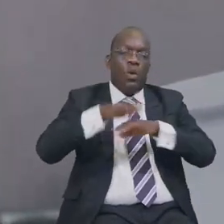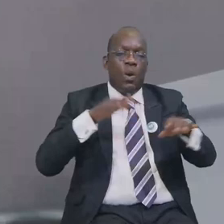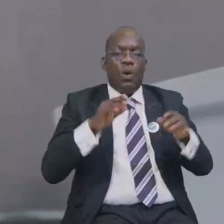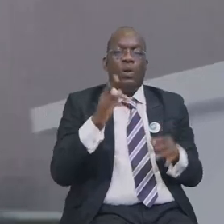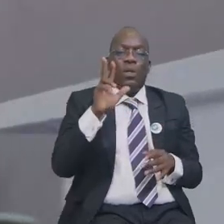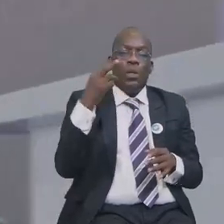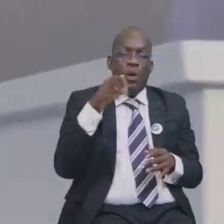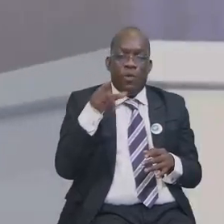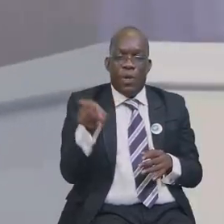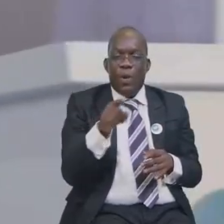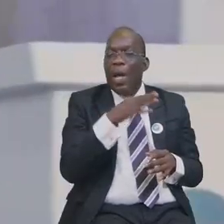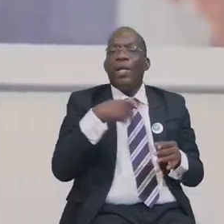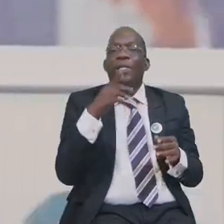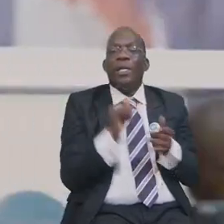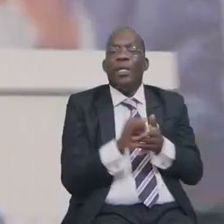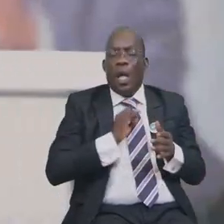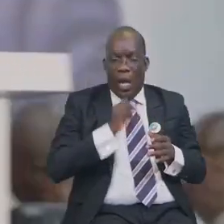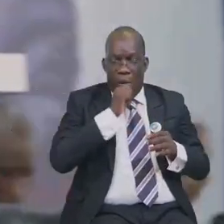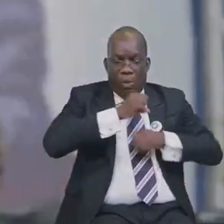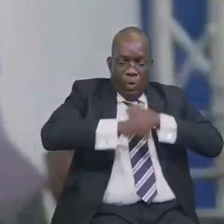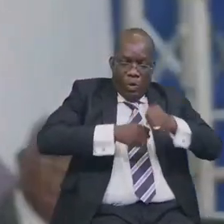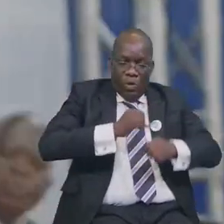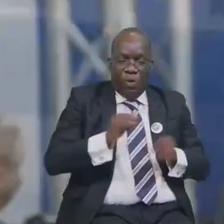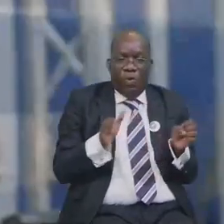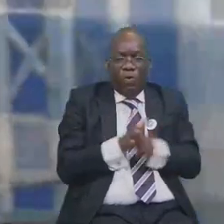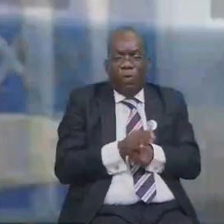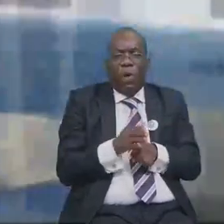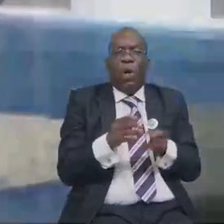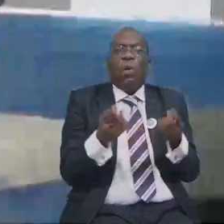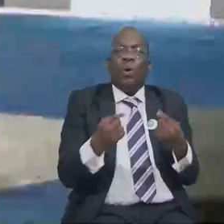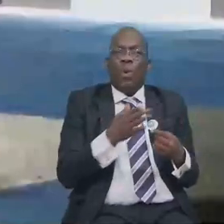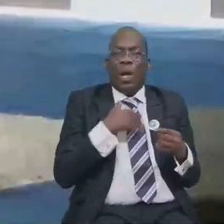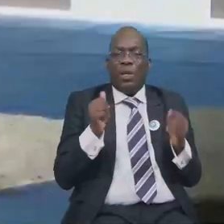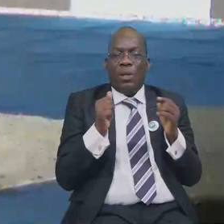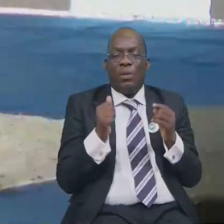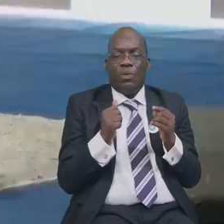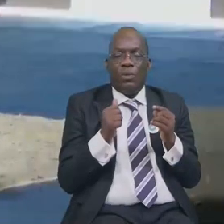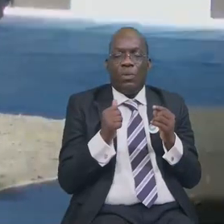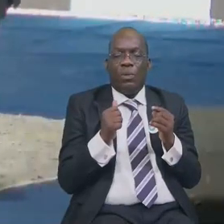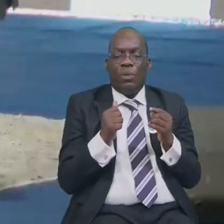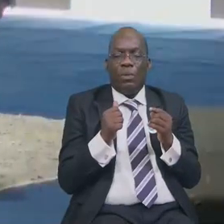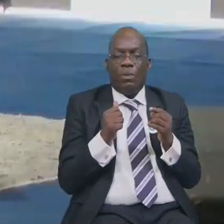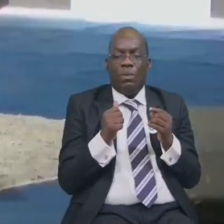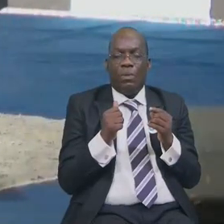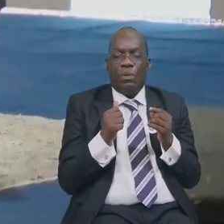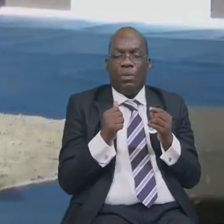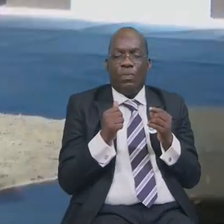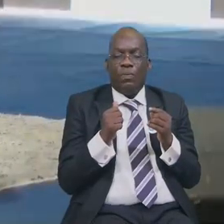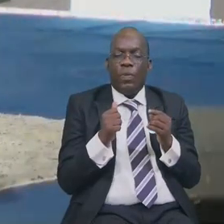fois, je suis attristé jusqu'à la mort. Venez rester avec moi. Et il est resté dans la prière, mais il